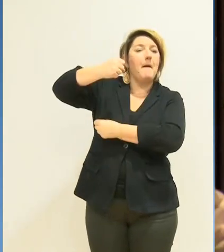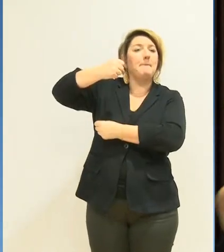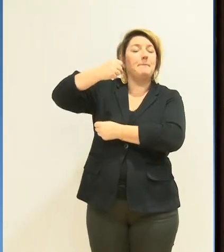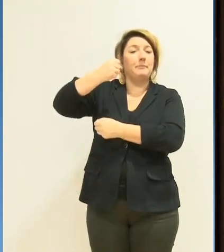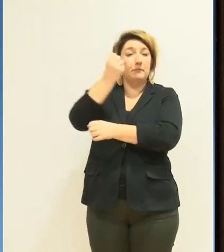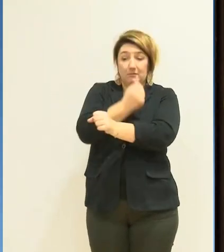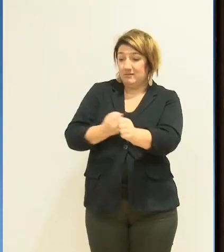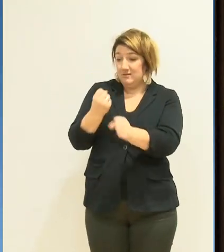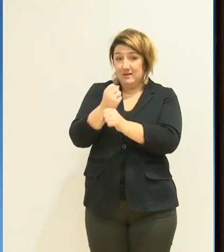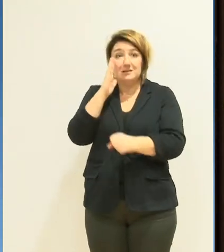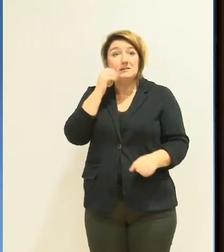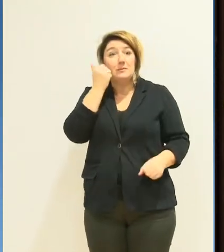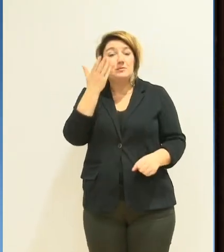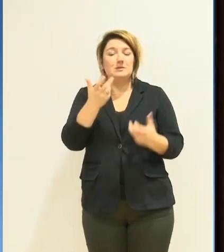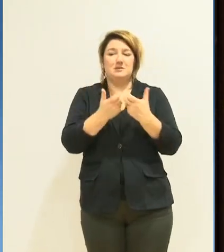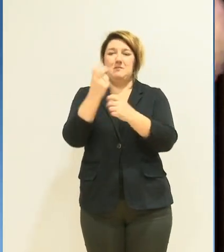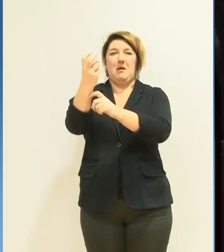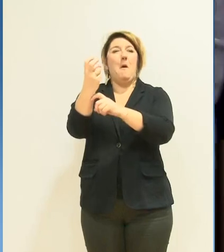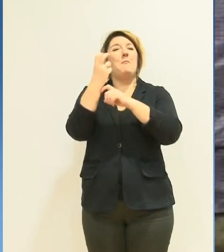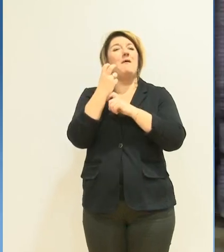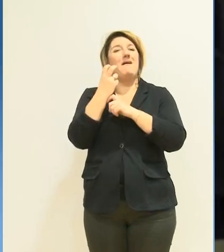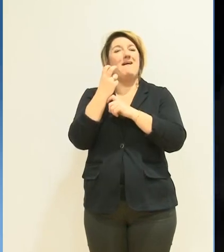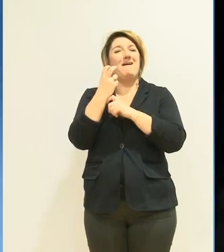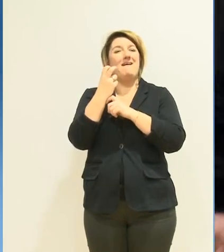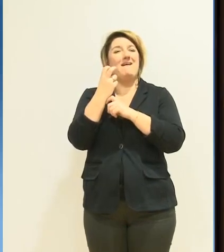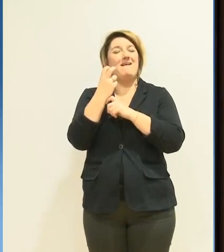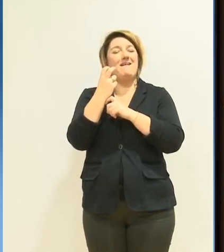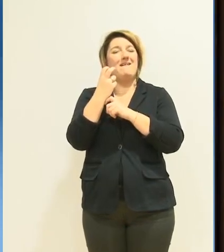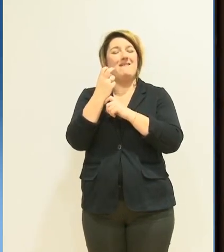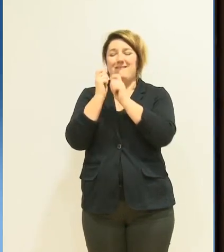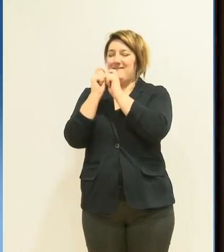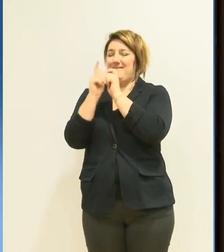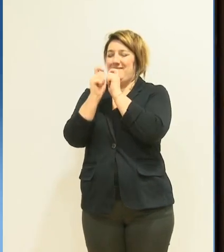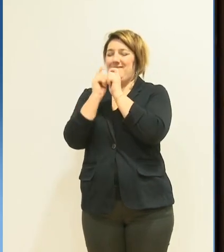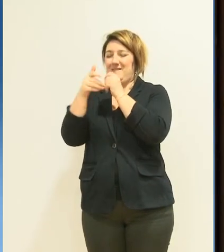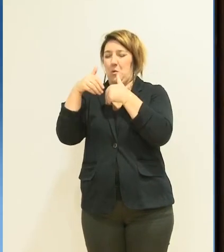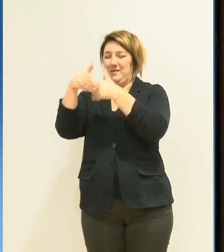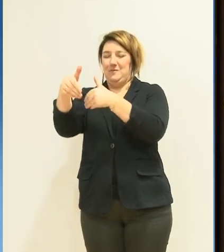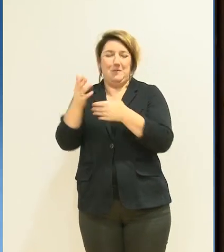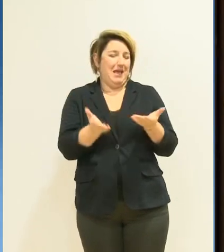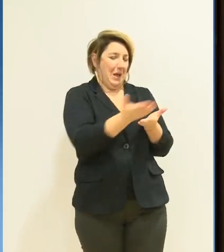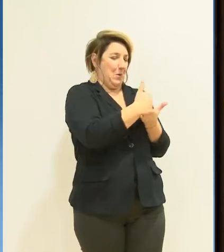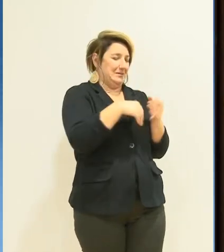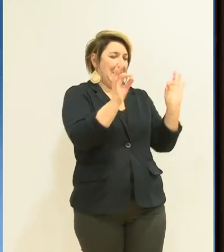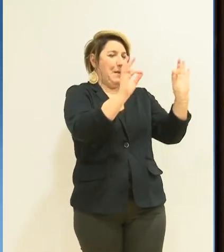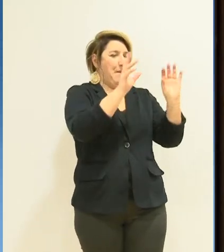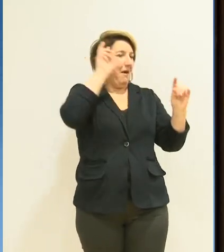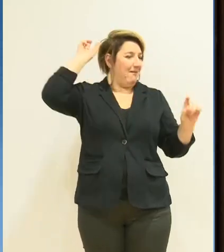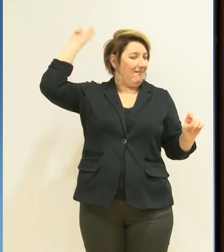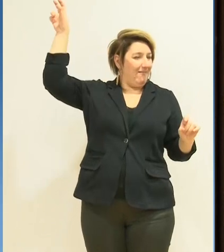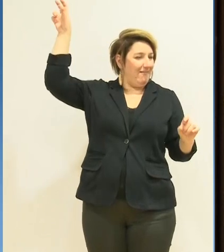si on garde des emprunts mais qu'on a une baisse de recettes expliquez-moi comment vous voulez qu'on fasse pour pouvoir